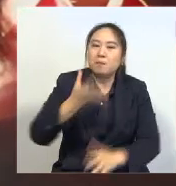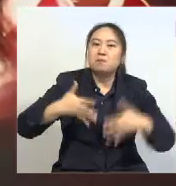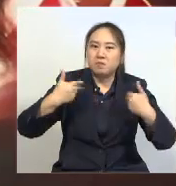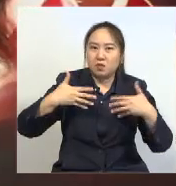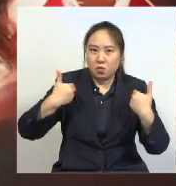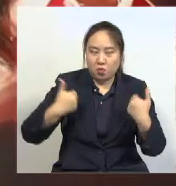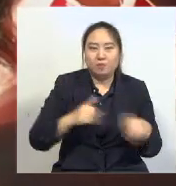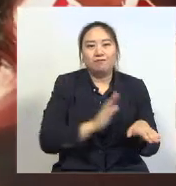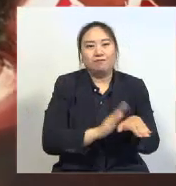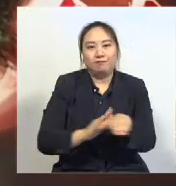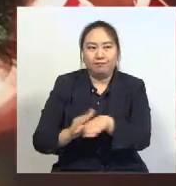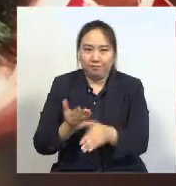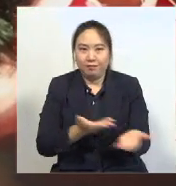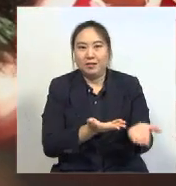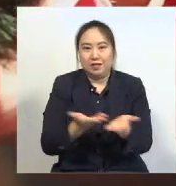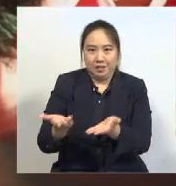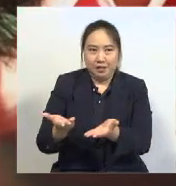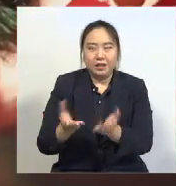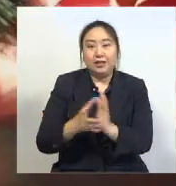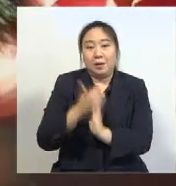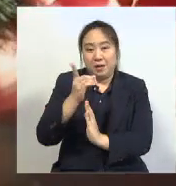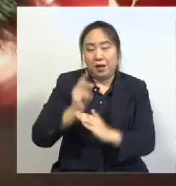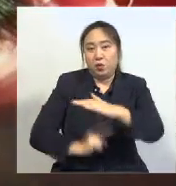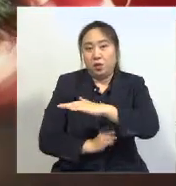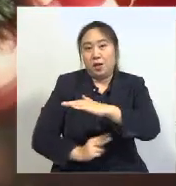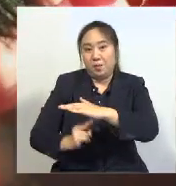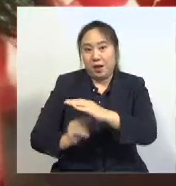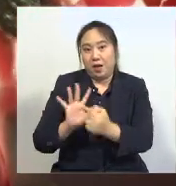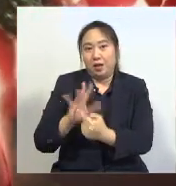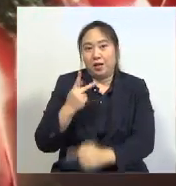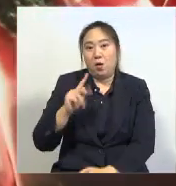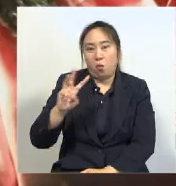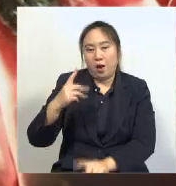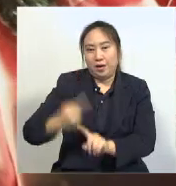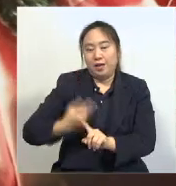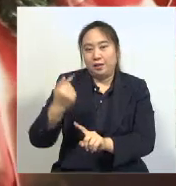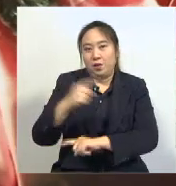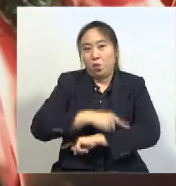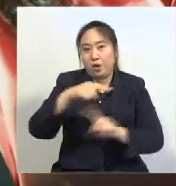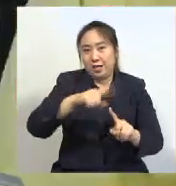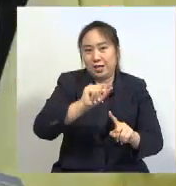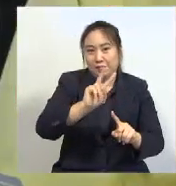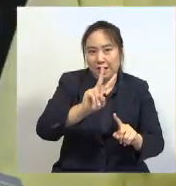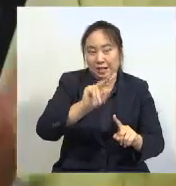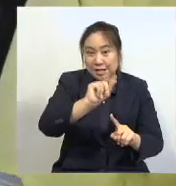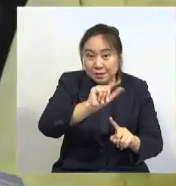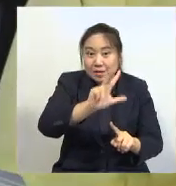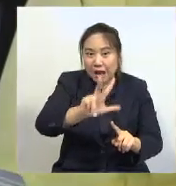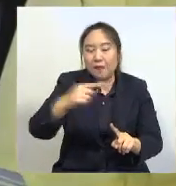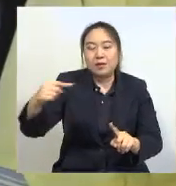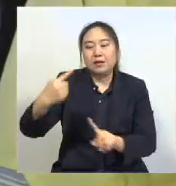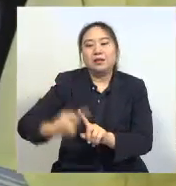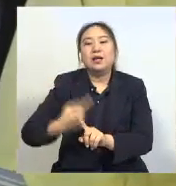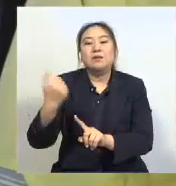เรียนเชิญนะครับสัปดาห์สะพานข้ามแม่น้ำแควร์23พฤศจิกาถึง2ธันวาครับ ปีนี้มันต่างจากปีที่